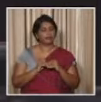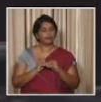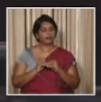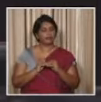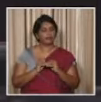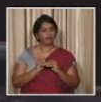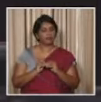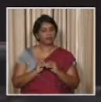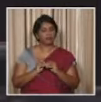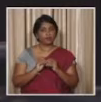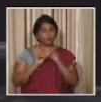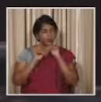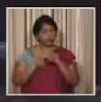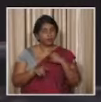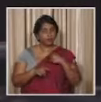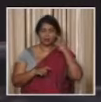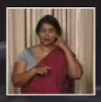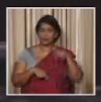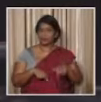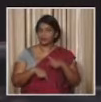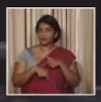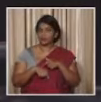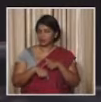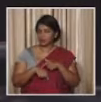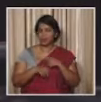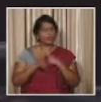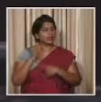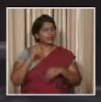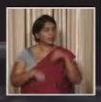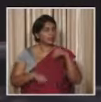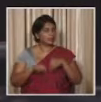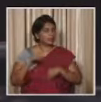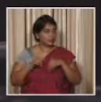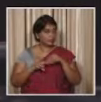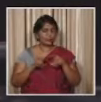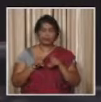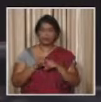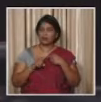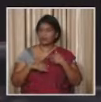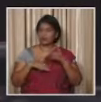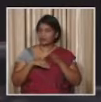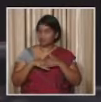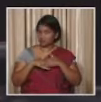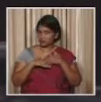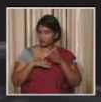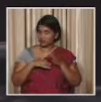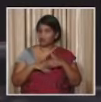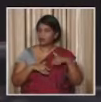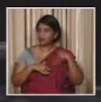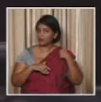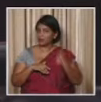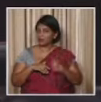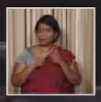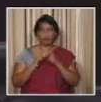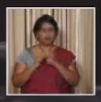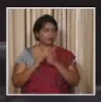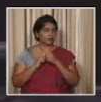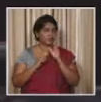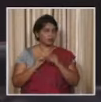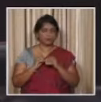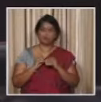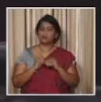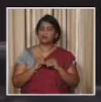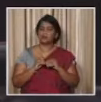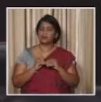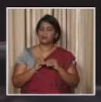වගේම තමයි මම හිතන්නේ මේ වෙලාවේ දේශපාලනිකව අපි මූණ දෙන ප්‍රධාන ගැටලුවක් බවට පත් වෙලා